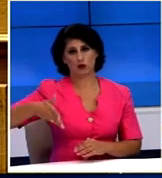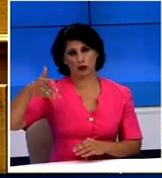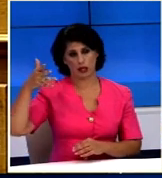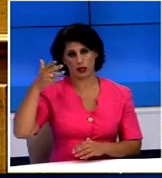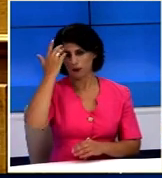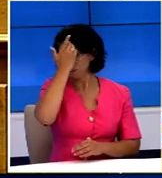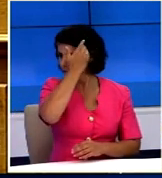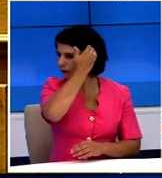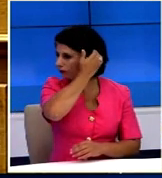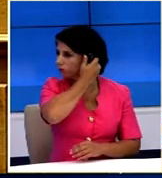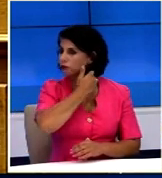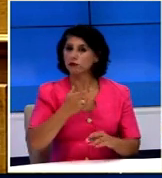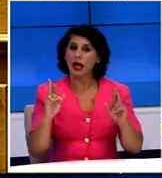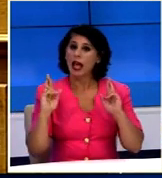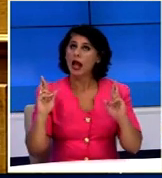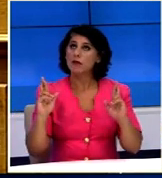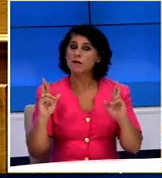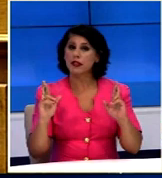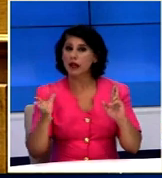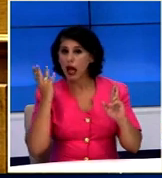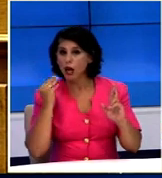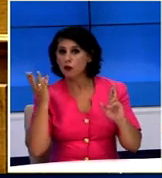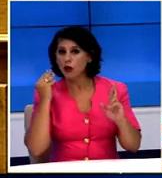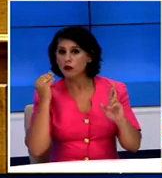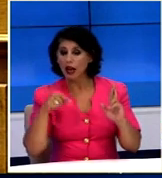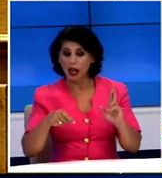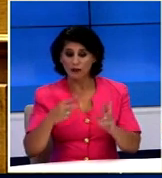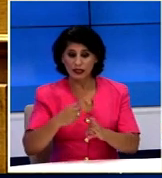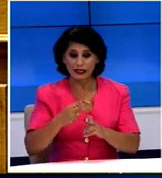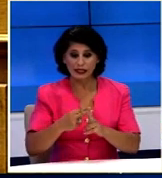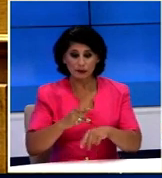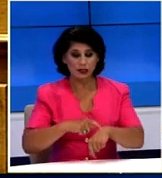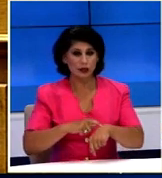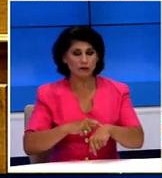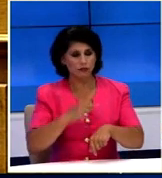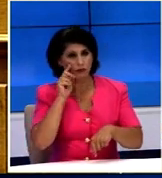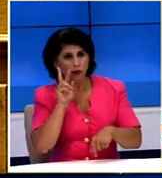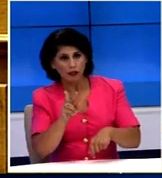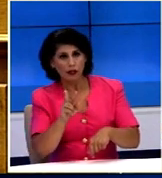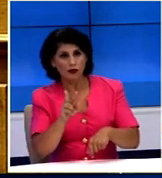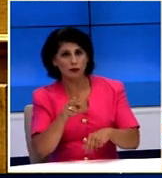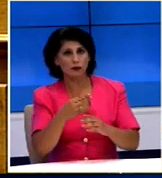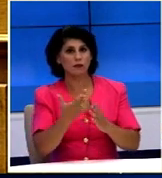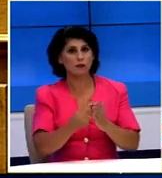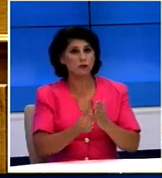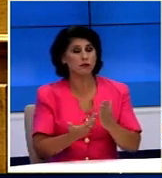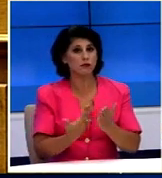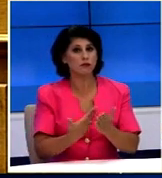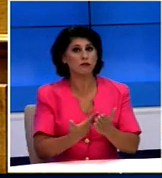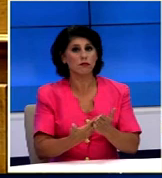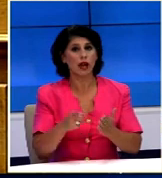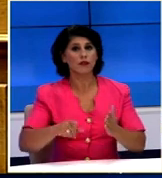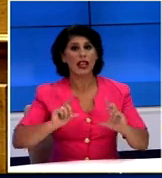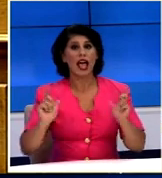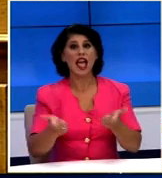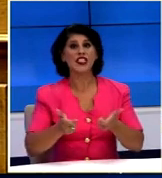έχοντας την ελπίδα ότι έστω και σε αυτές τις κρίσιμες στιγμές θα μπορέσω να διακρίνω στοιχεία αυτής της συγκροτημένης εθνικής